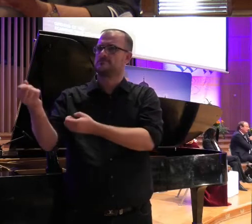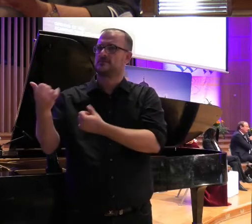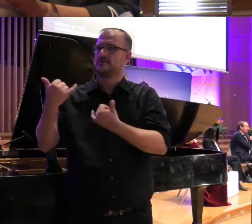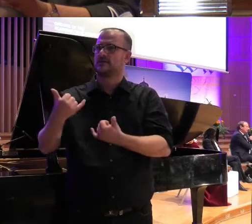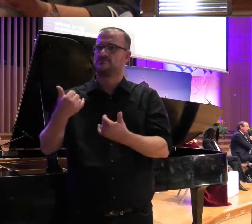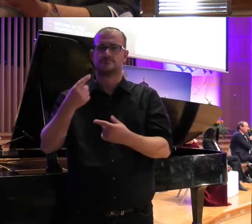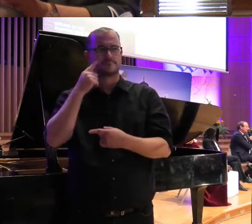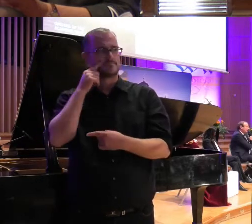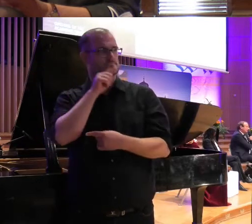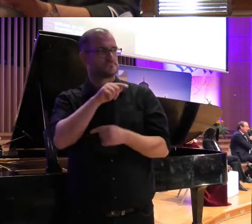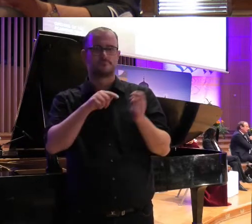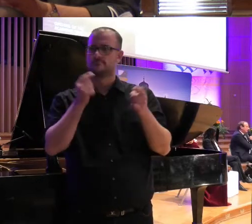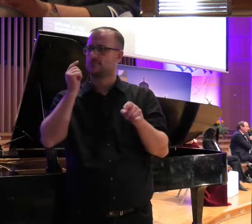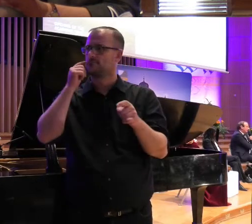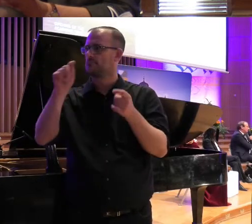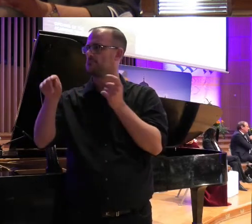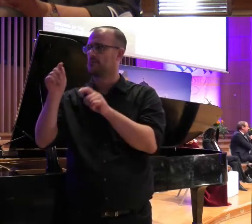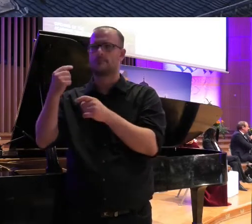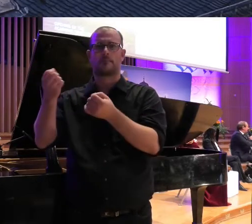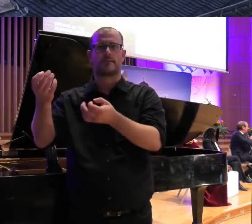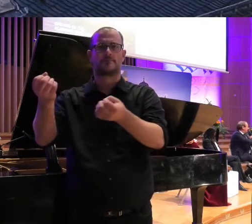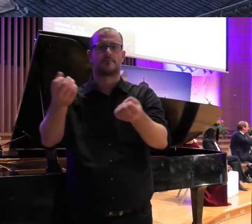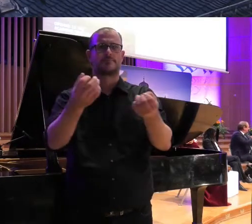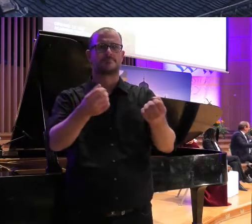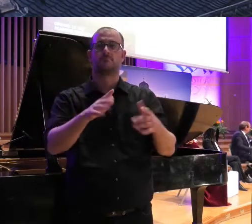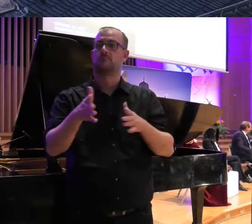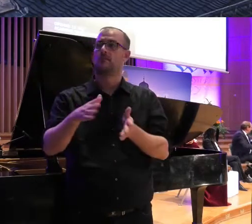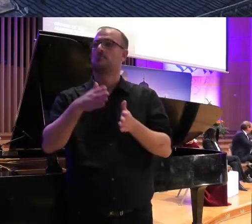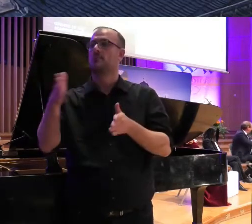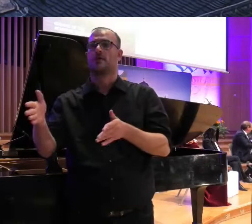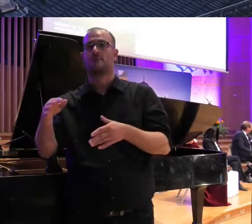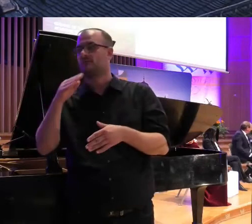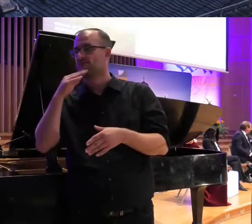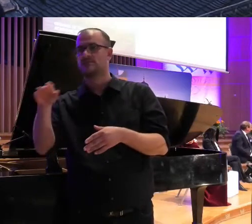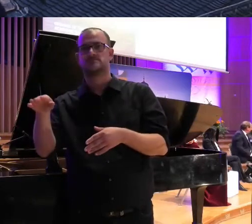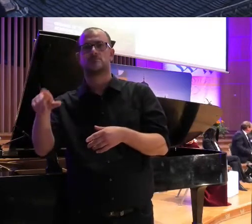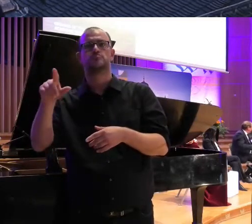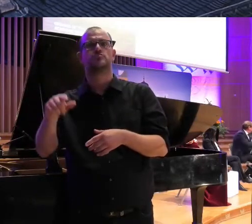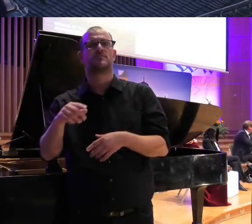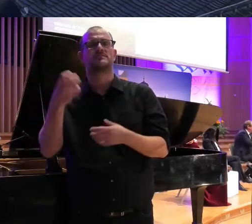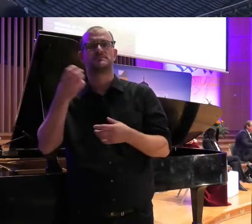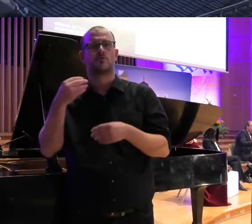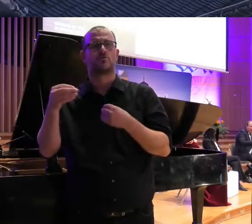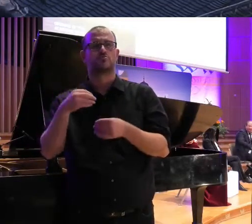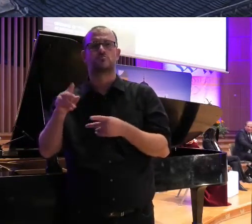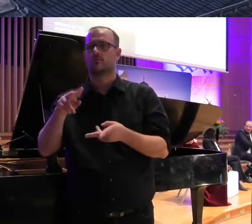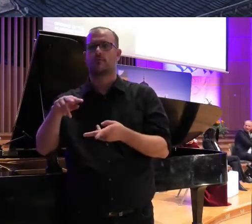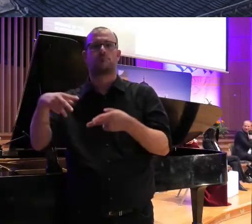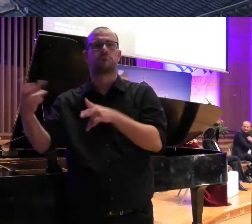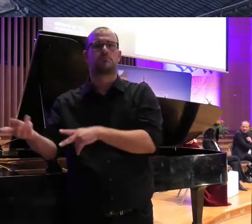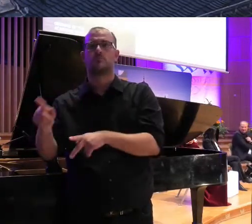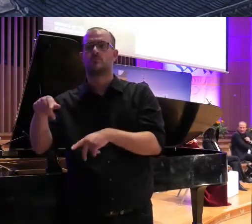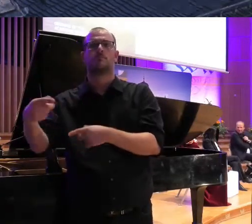zusehends entstehen. Daneben gibt es Gewässer, die sozusagen nicht genug Sauerstoff haben, die umkippen, die müssen durch